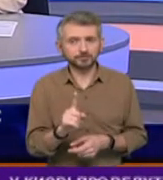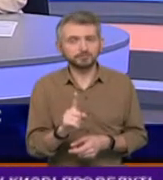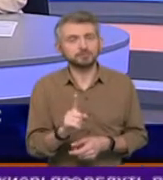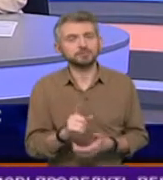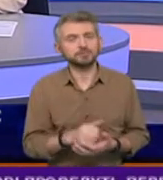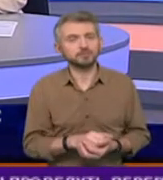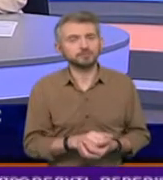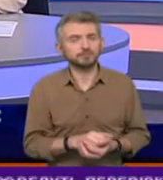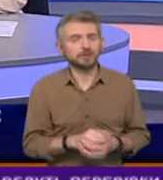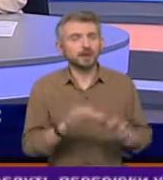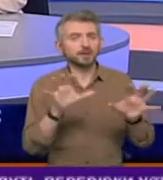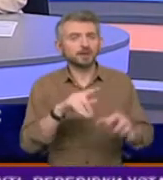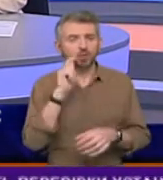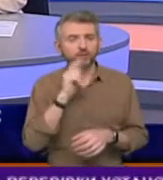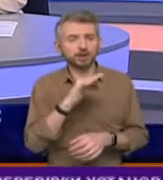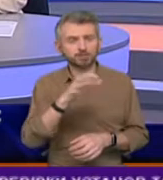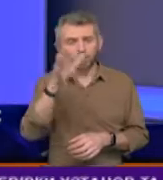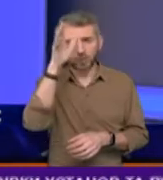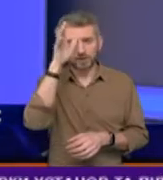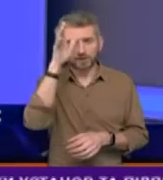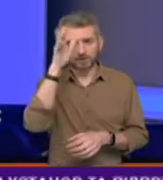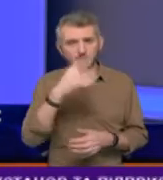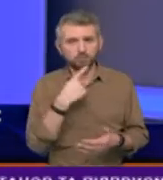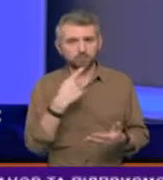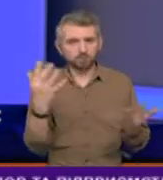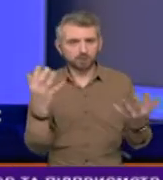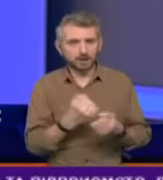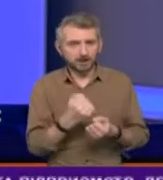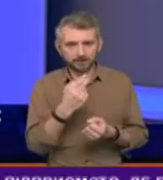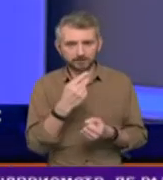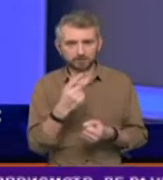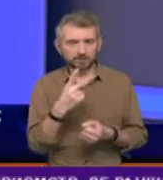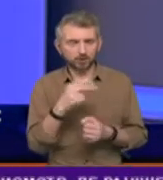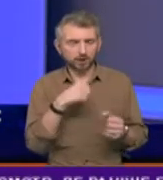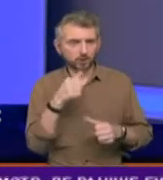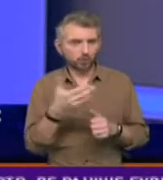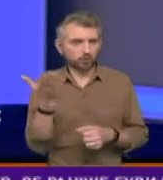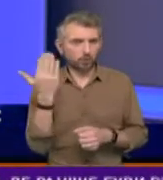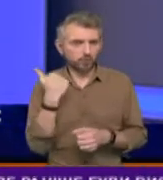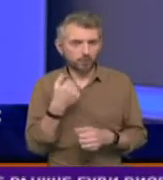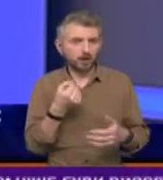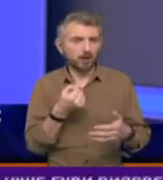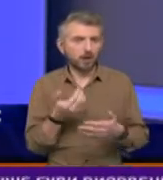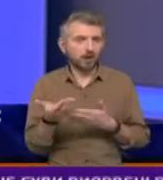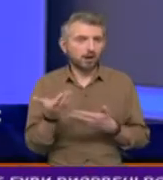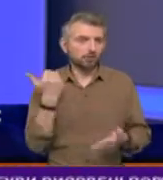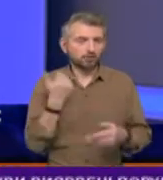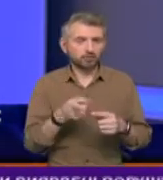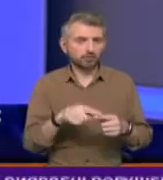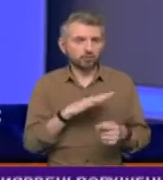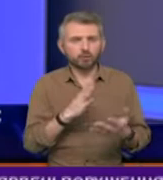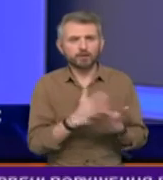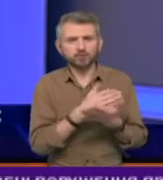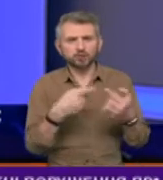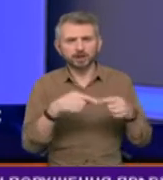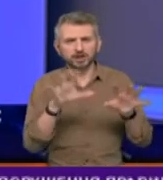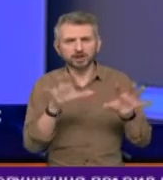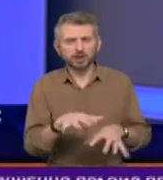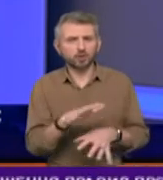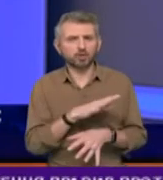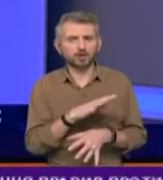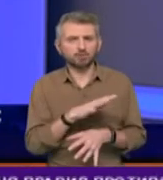заохочувати таких людей, навіть якщо вони українська, не їх рідна мова, якщо вони бажають вчити, то це вже має держава сприяти їм. Тому абсолютно... Ну, не